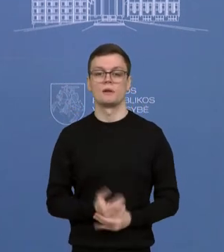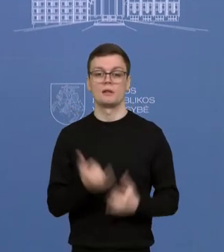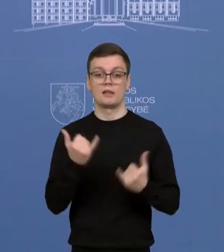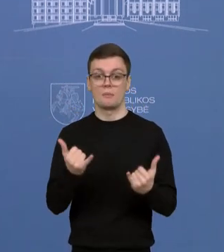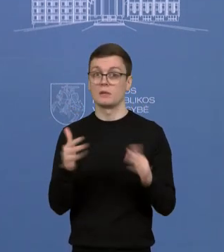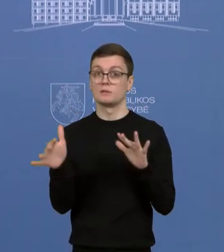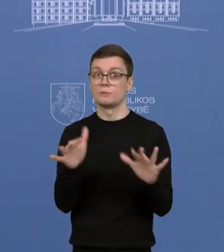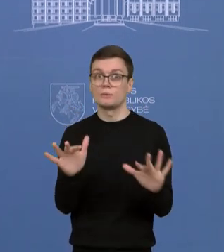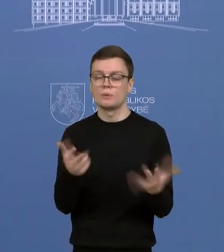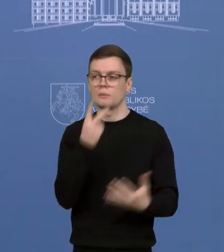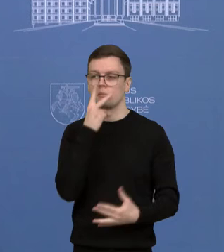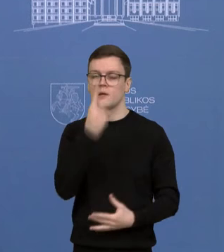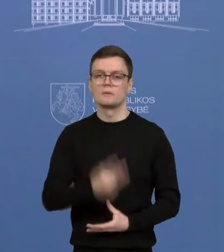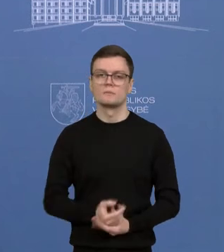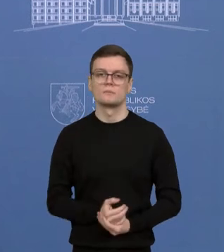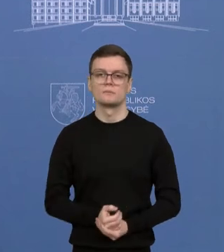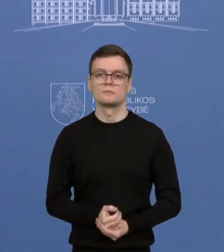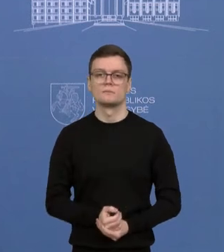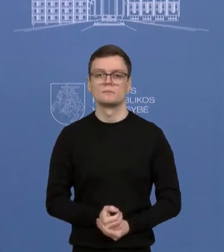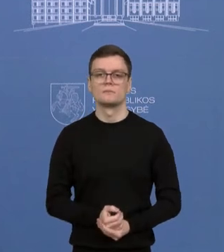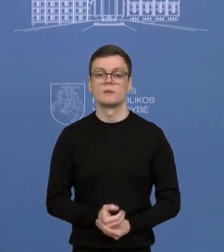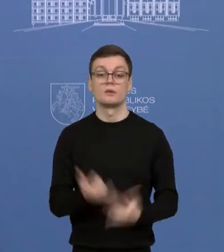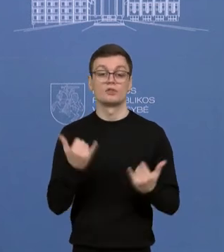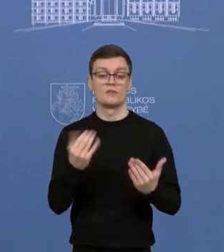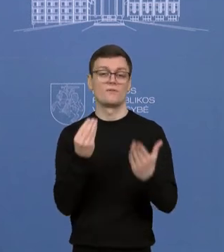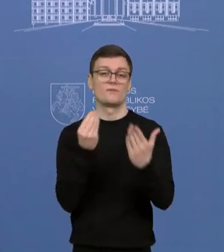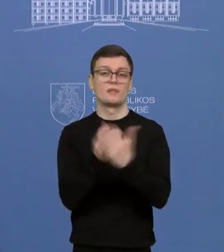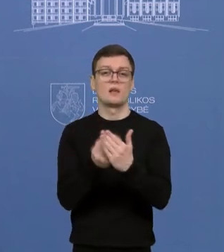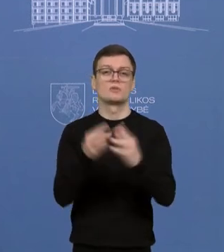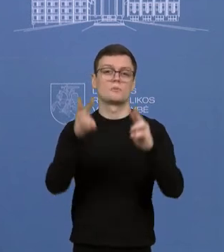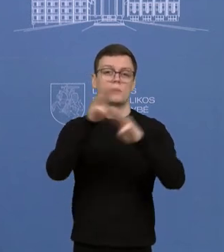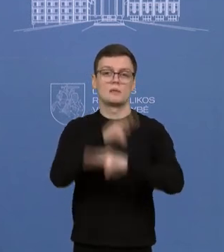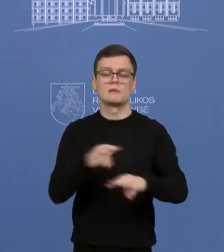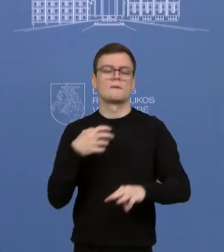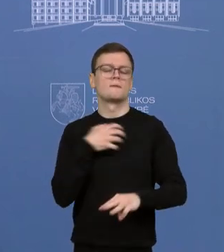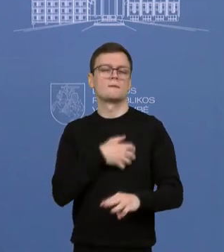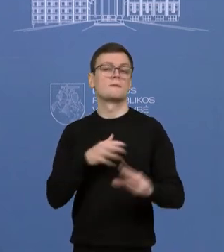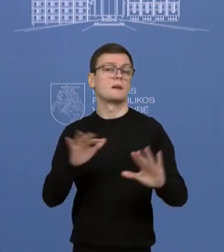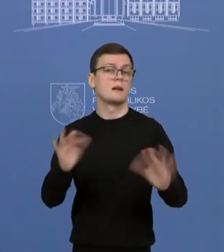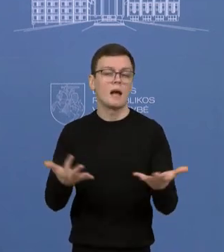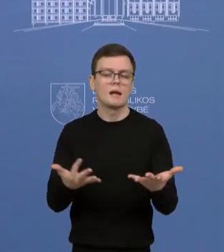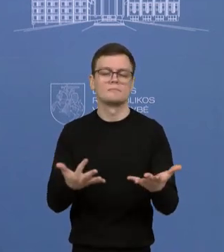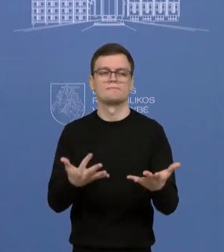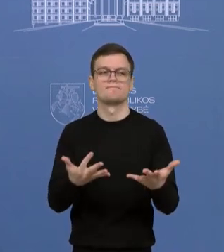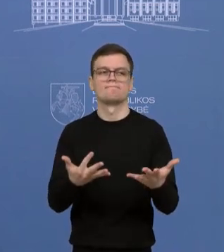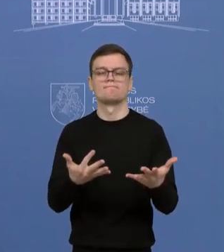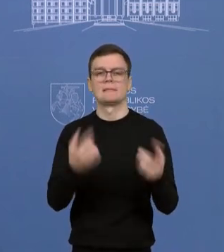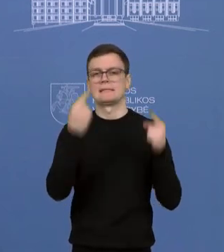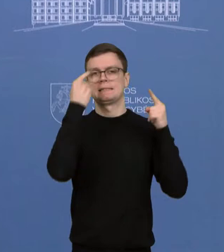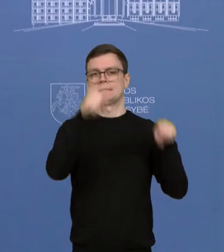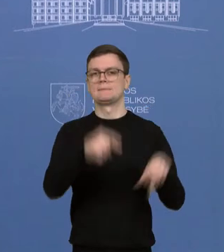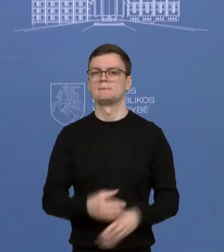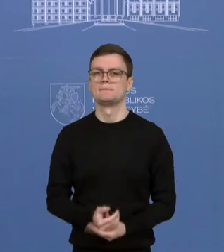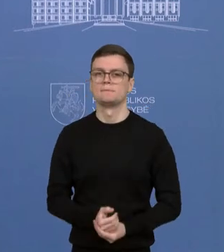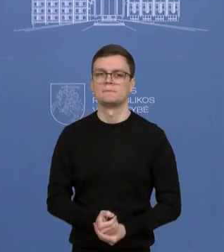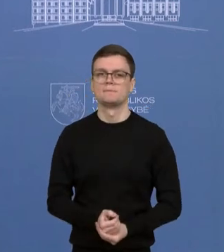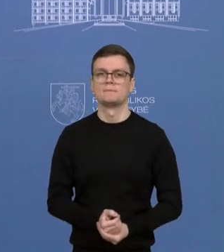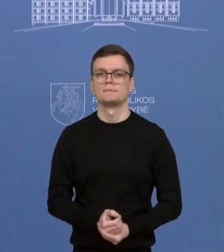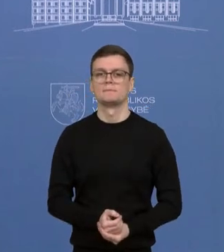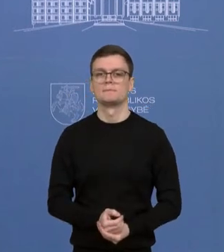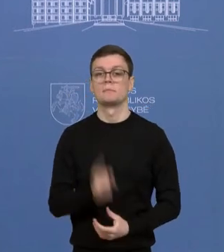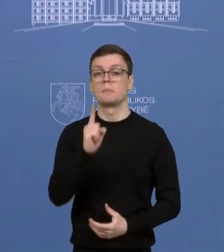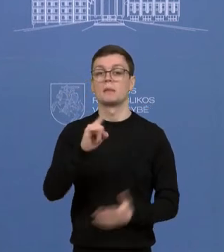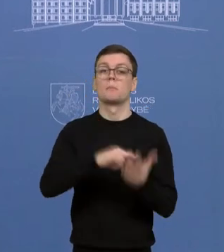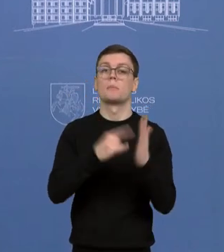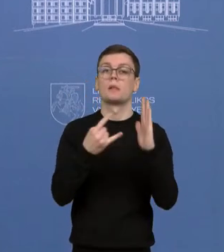šiandien, sakysim, šiandien Finansų ministerijos prioritetai yra kitoje vietoje, tačiau planų